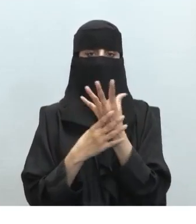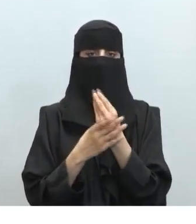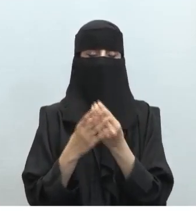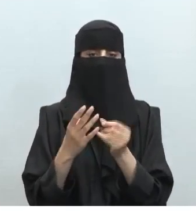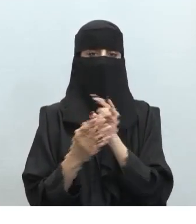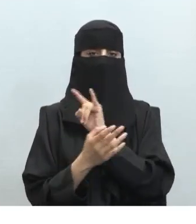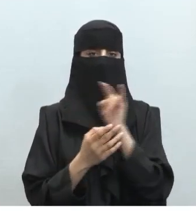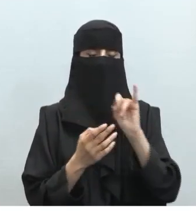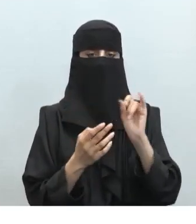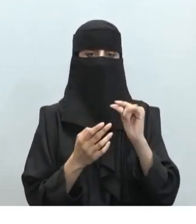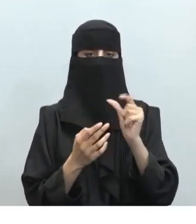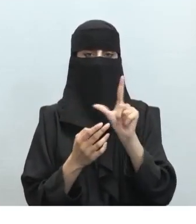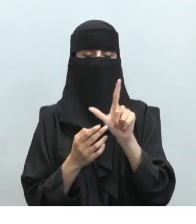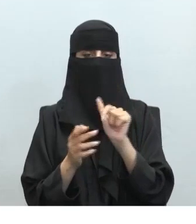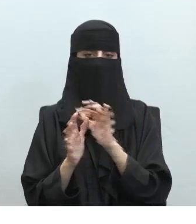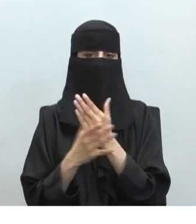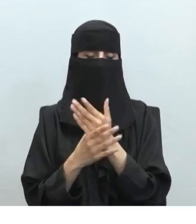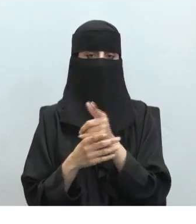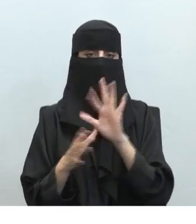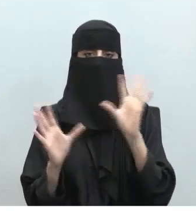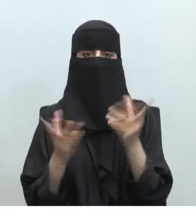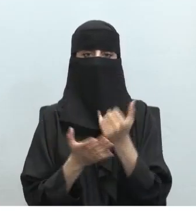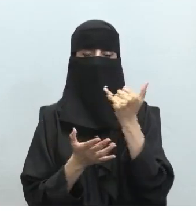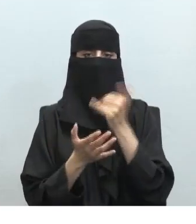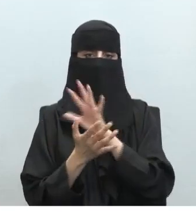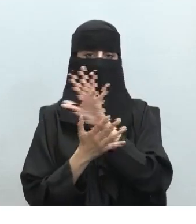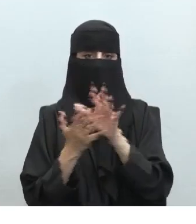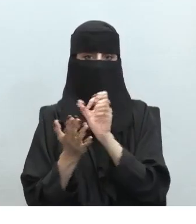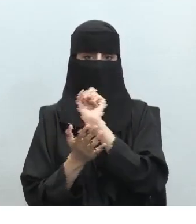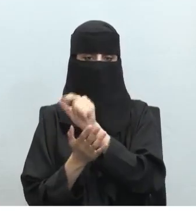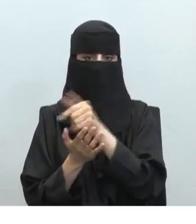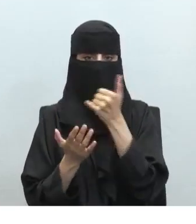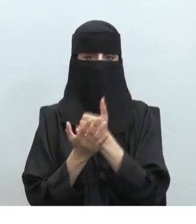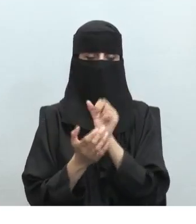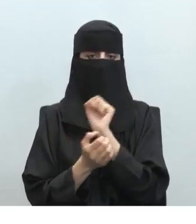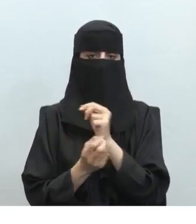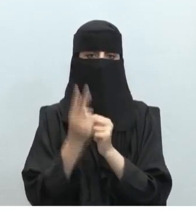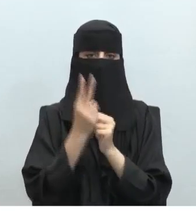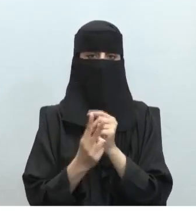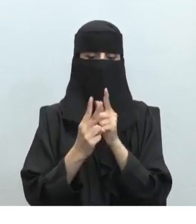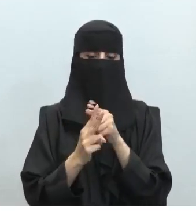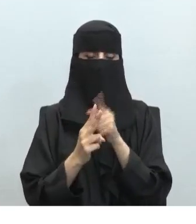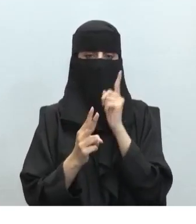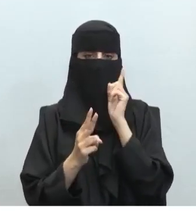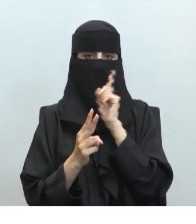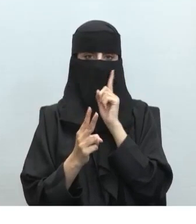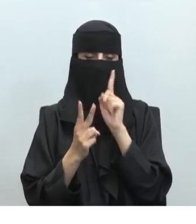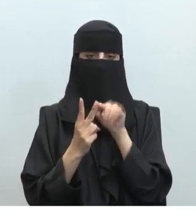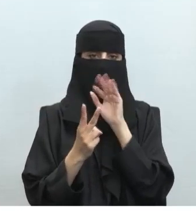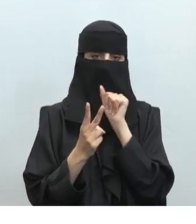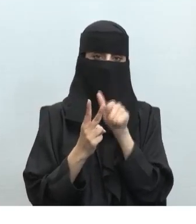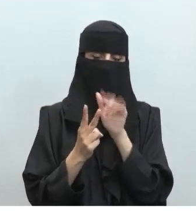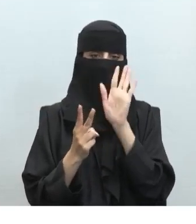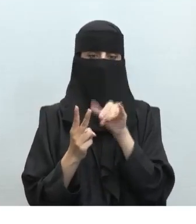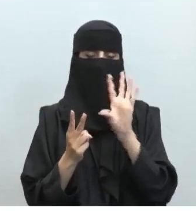مندليه مندل كان يعبر عن الصفات بان كل صفه مسؤول عنها جينين ولكن هنا هنالك صفات يكون مسؤول عنها اكثر من جين من